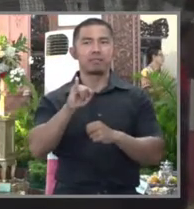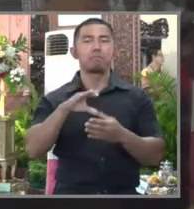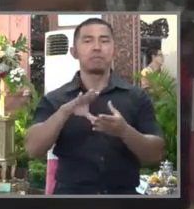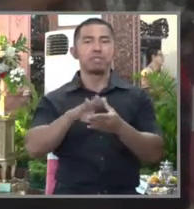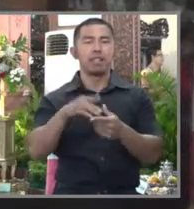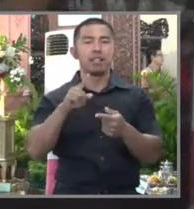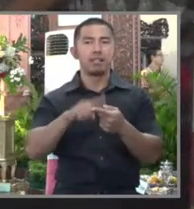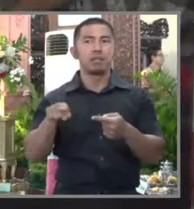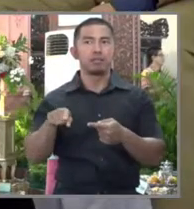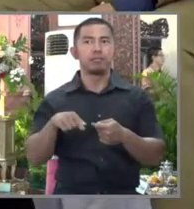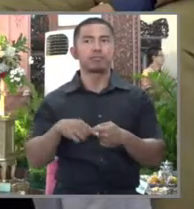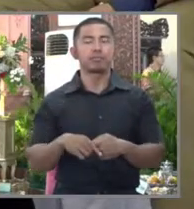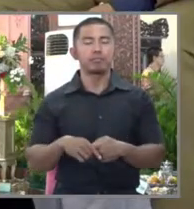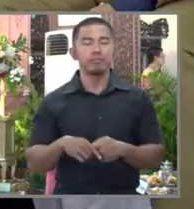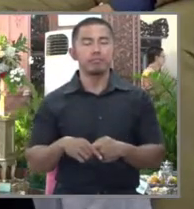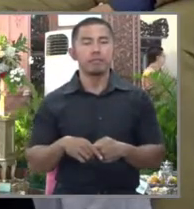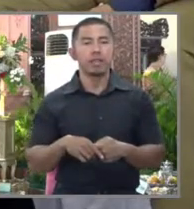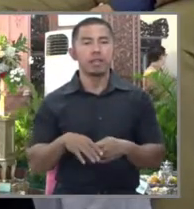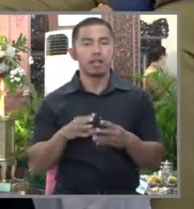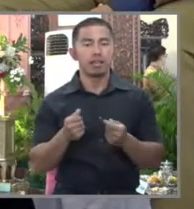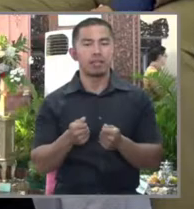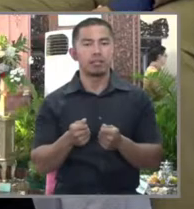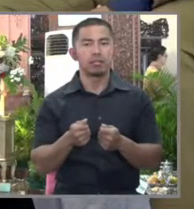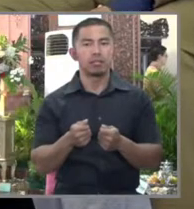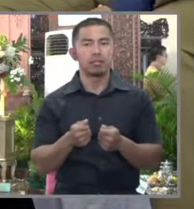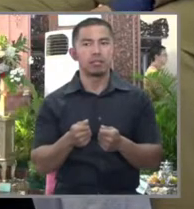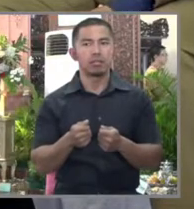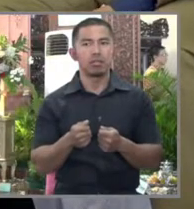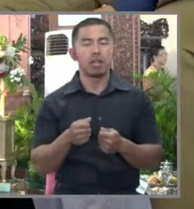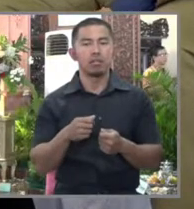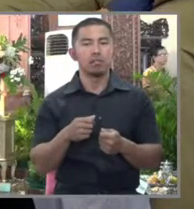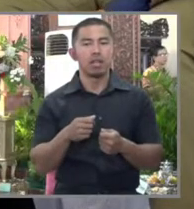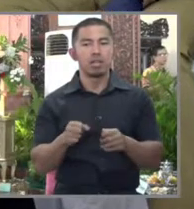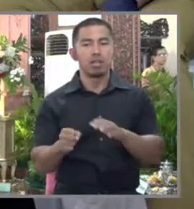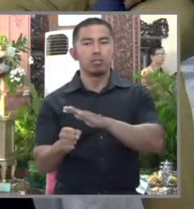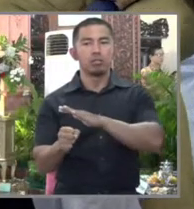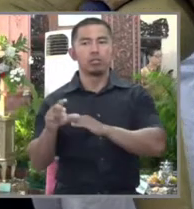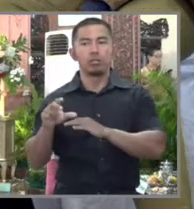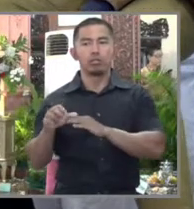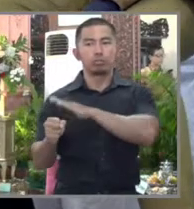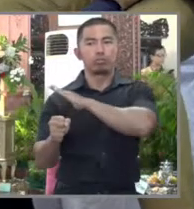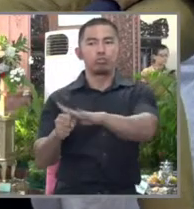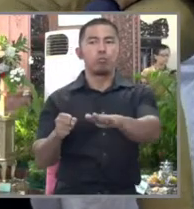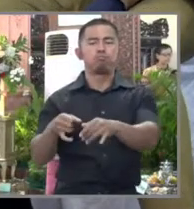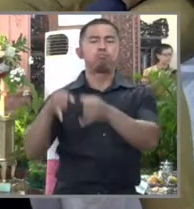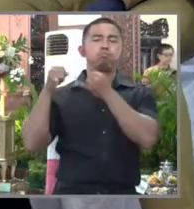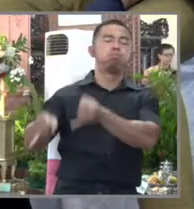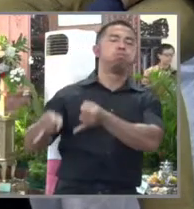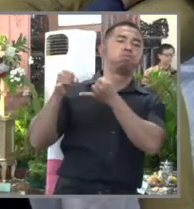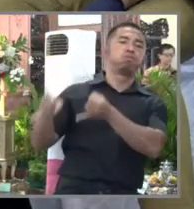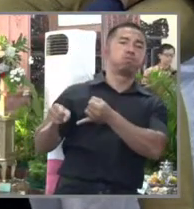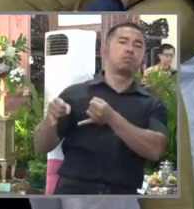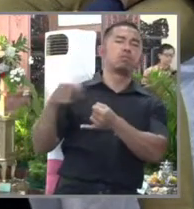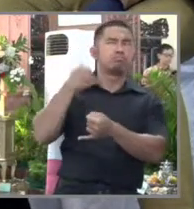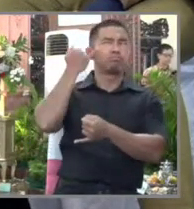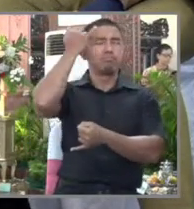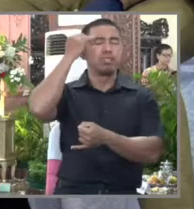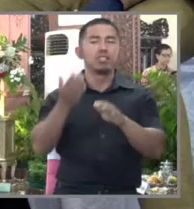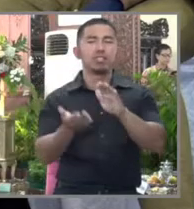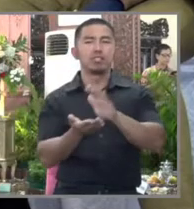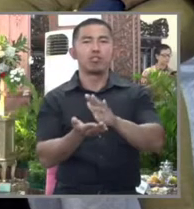Pesan teman saya tadi, ada pelaksanaan stop bullying. Oke. Di mana menurut saya, sekolah